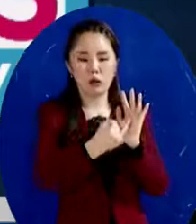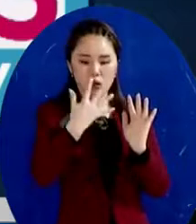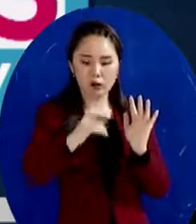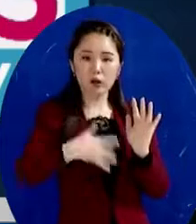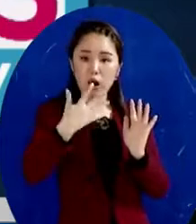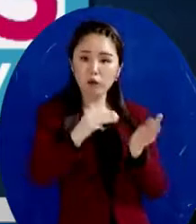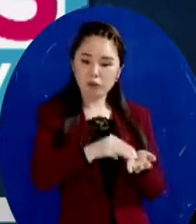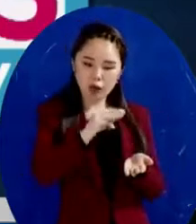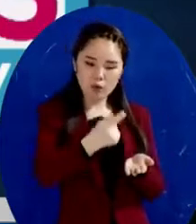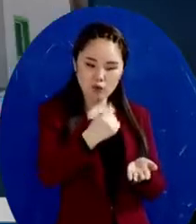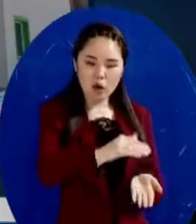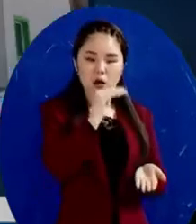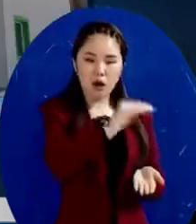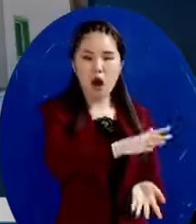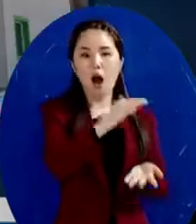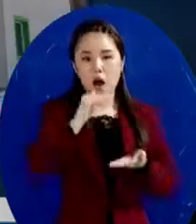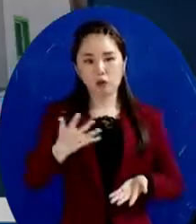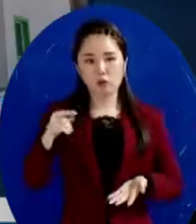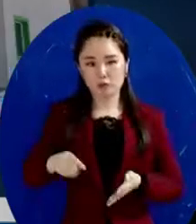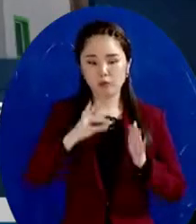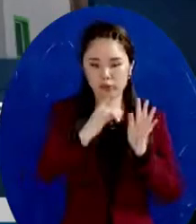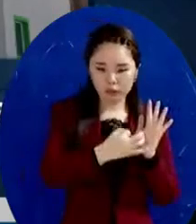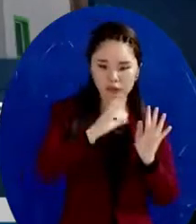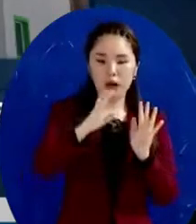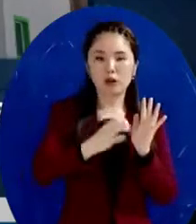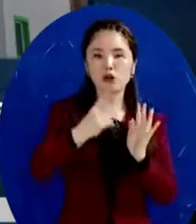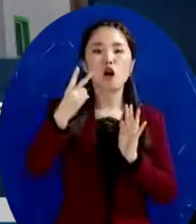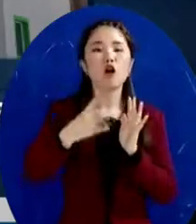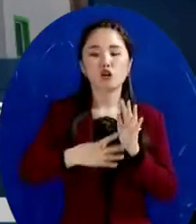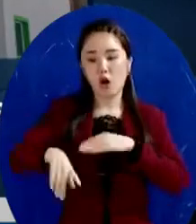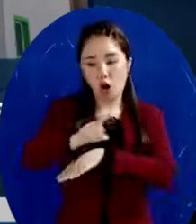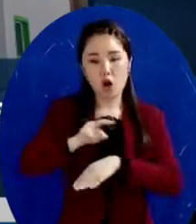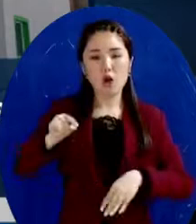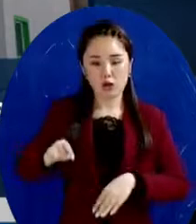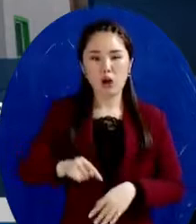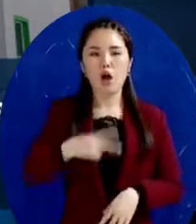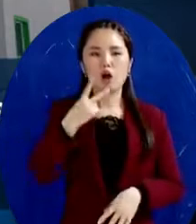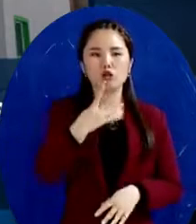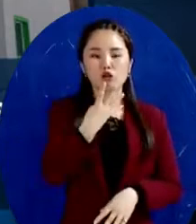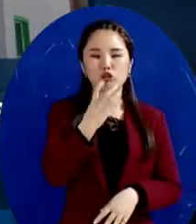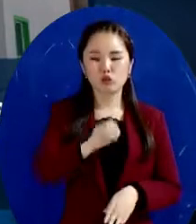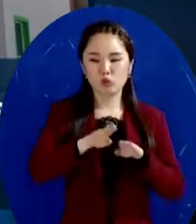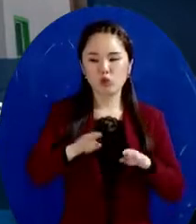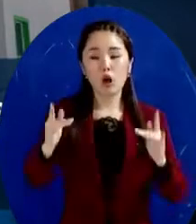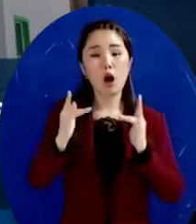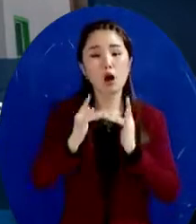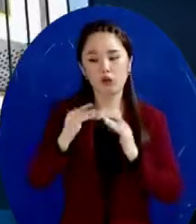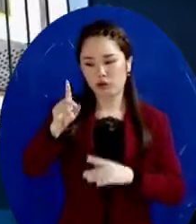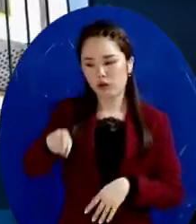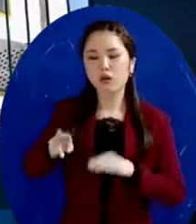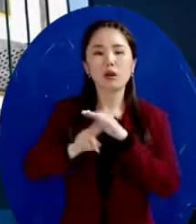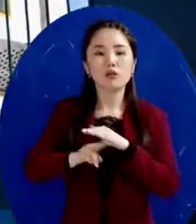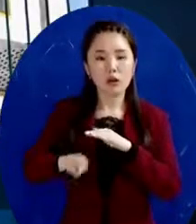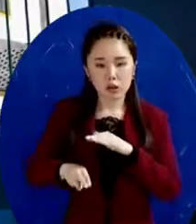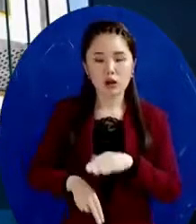тэрбум төгрөгийн хөрөнгө оруулалтыг хийжээ. За мөн 18, 19, 29 дугаар хороонд тус бүр 240 хүүхдийн ортоо цэцэрлэг,